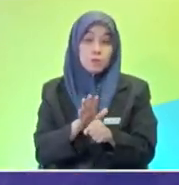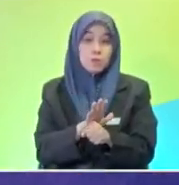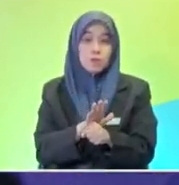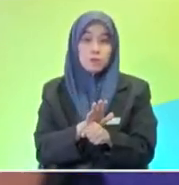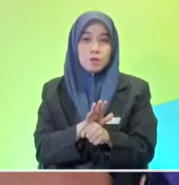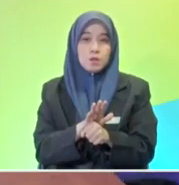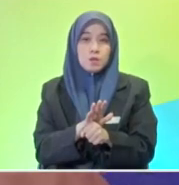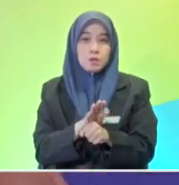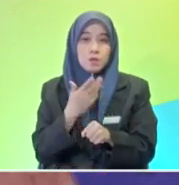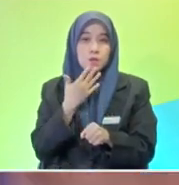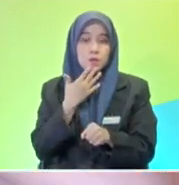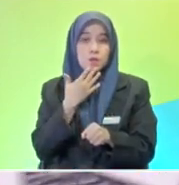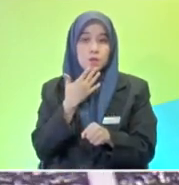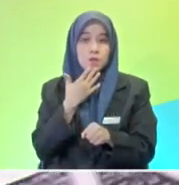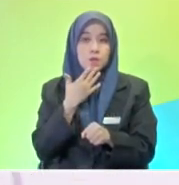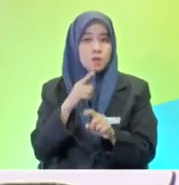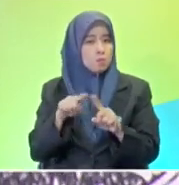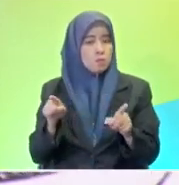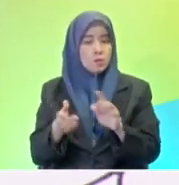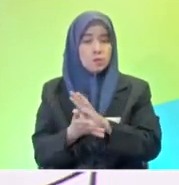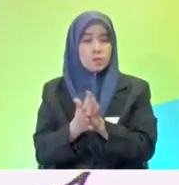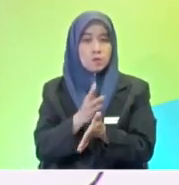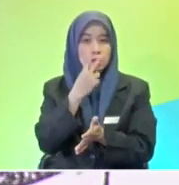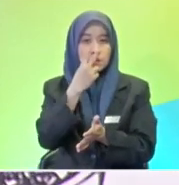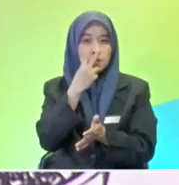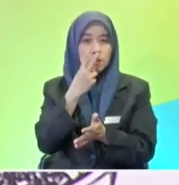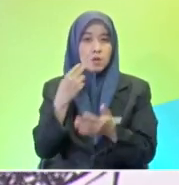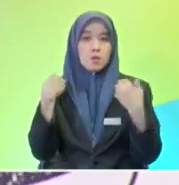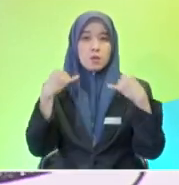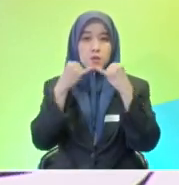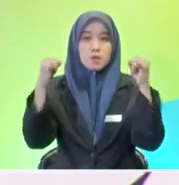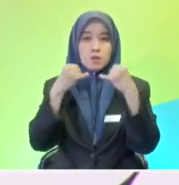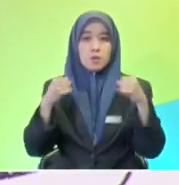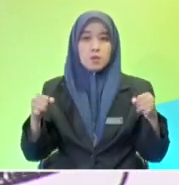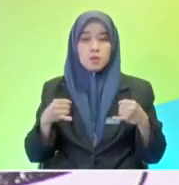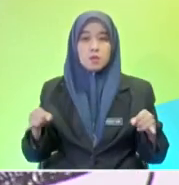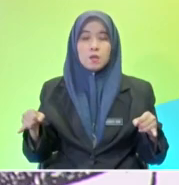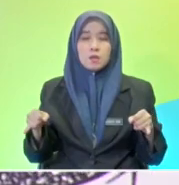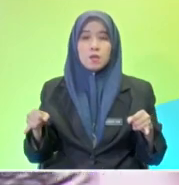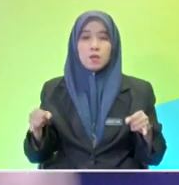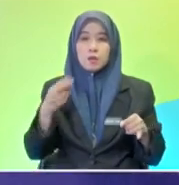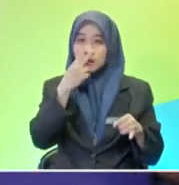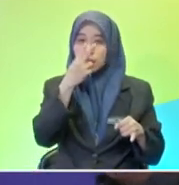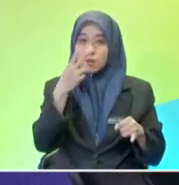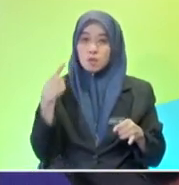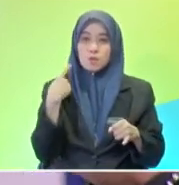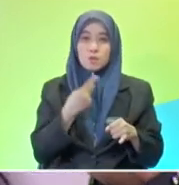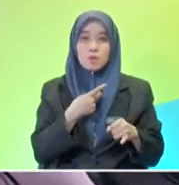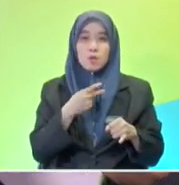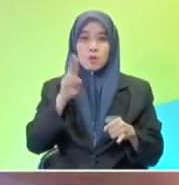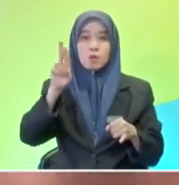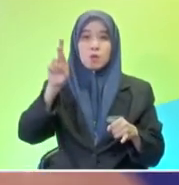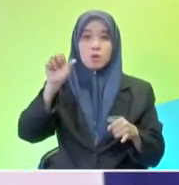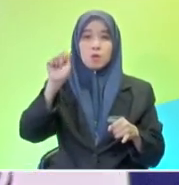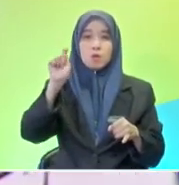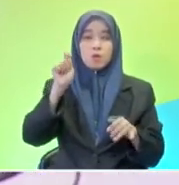ni tapi jadi tau Abang KRI buat ah jadi nampak jalinan dia Timbul dan nampak a kita punya tulah urat-urat daun